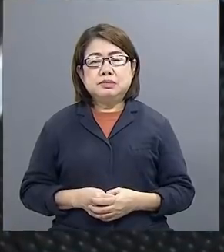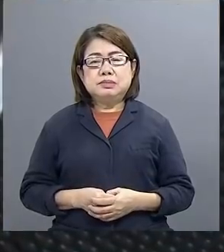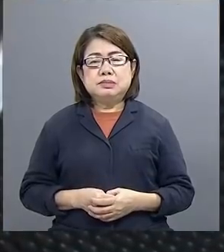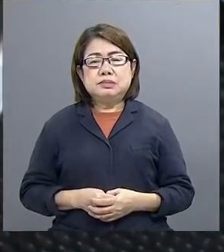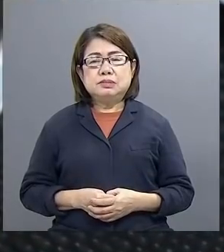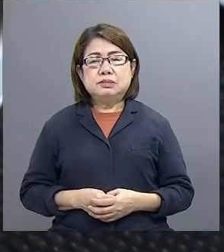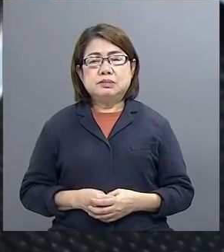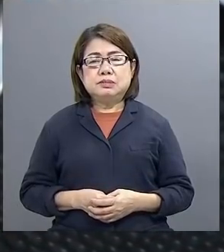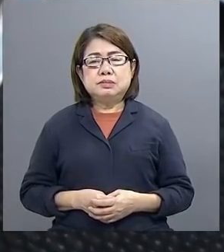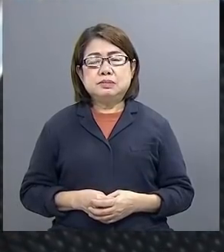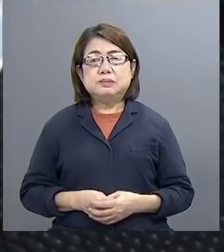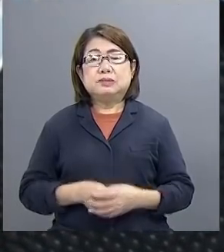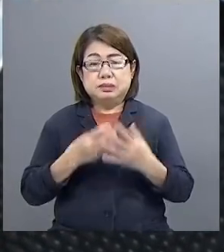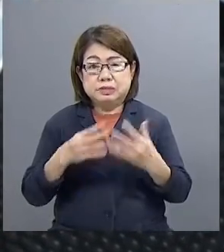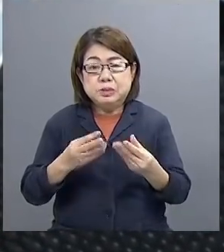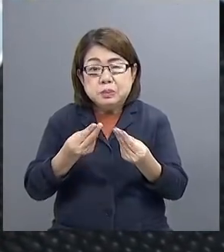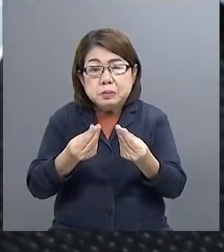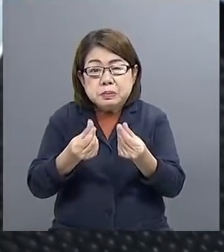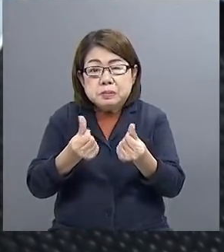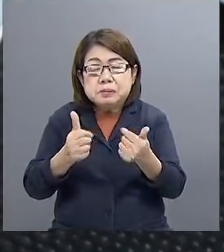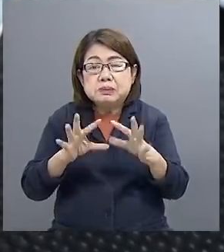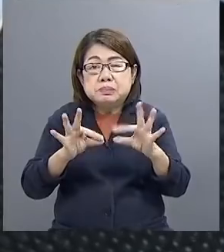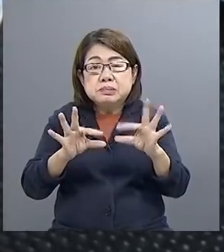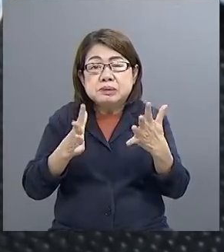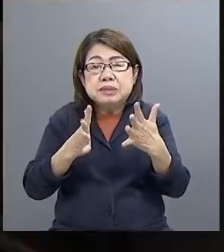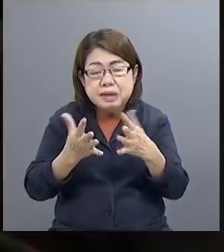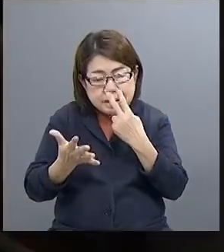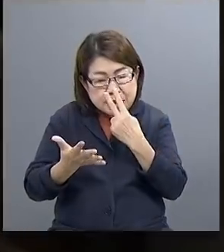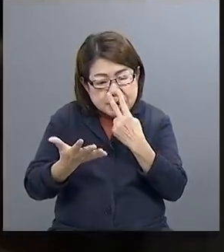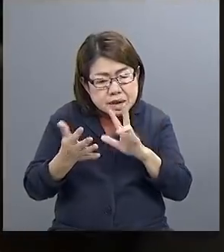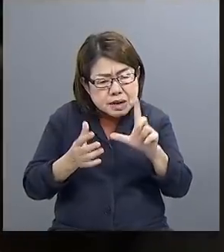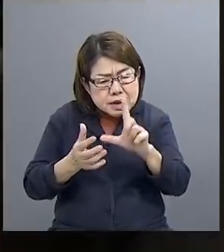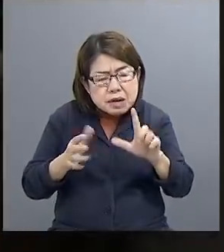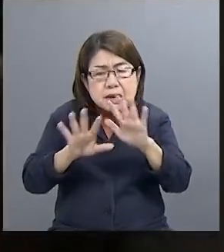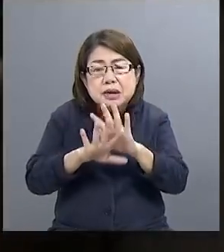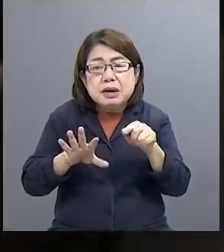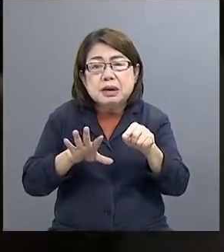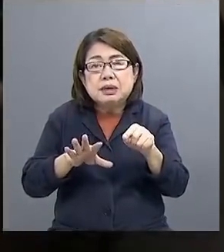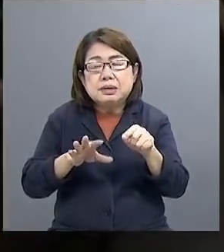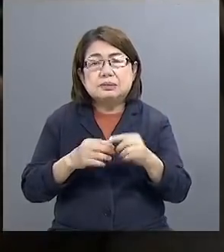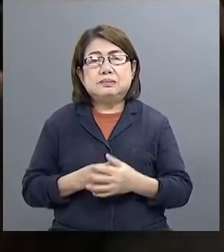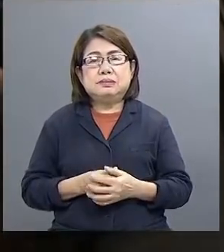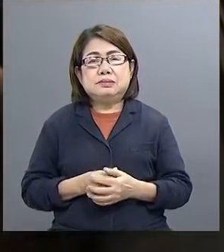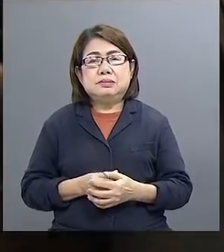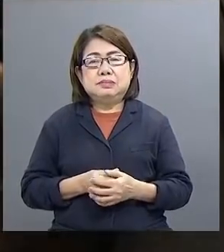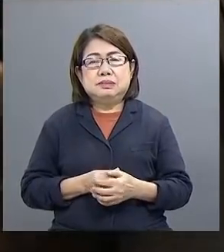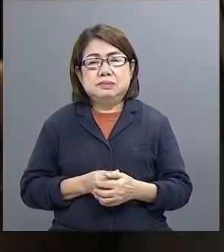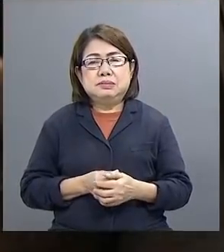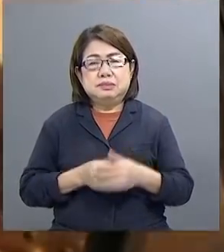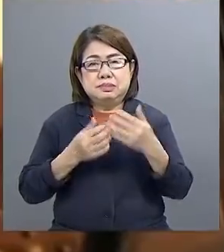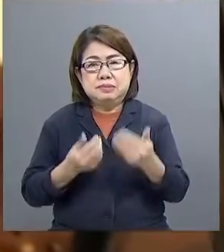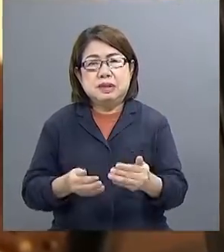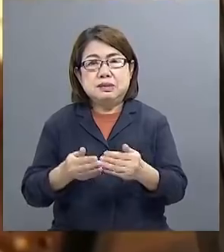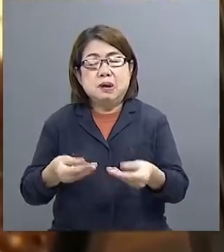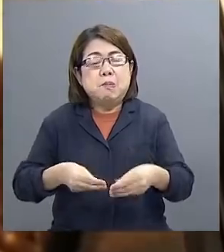จนสังเกตว่าน้ำมีสีเหลืองคุณเล็กน้อยอ่ะอ้างจากนั้นใส่ถาดปล่อยให้